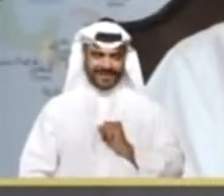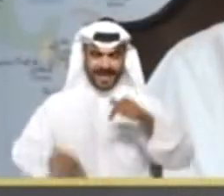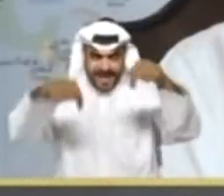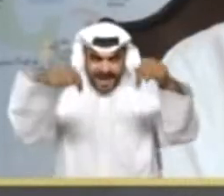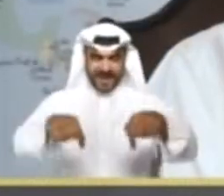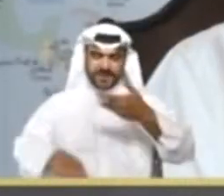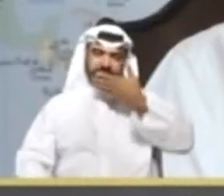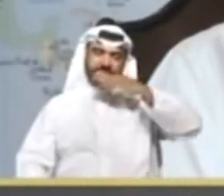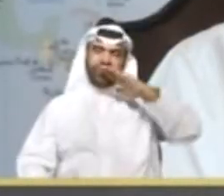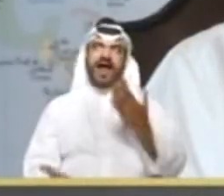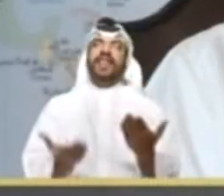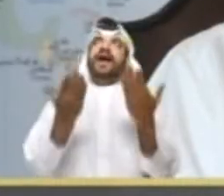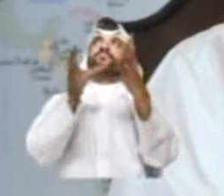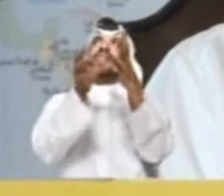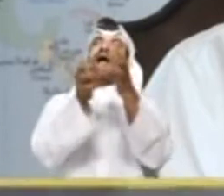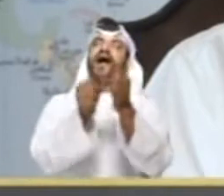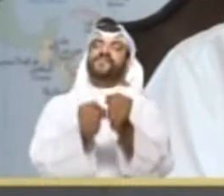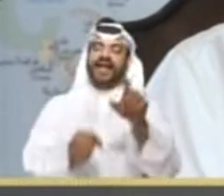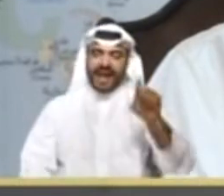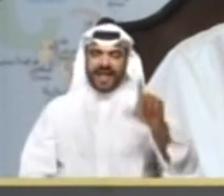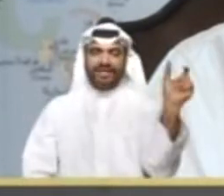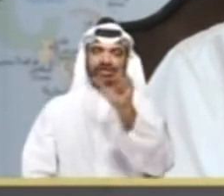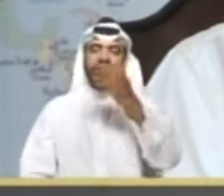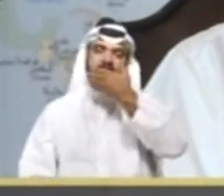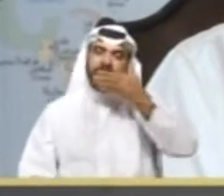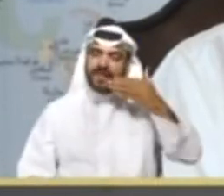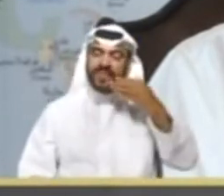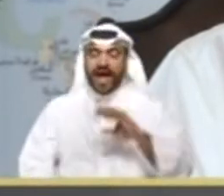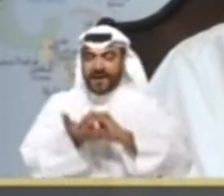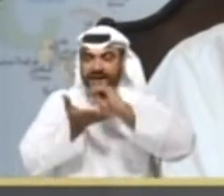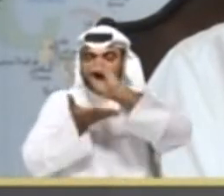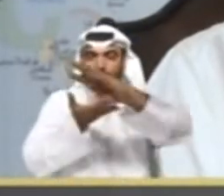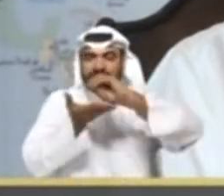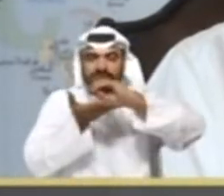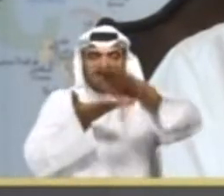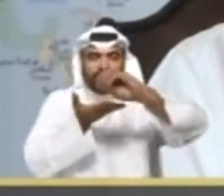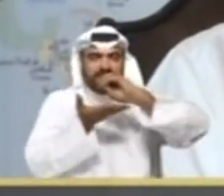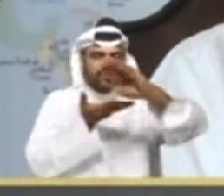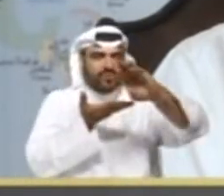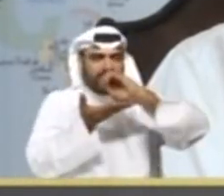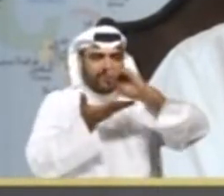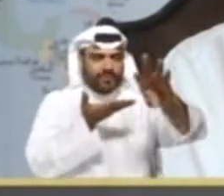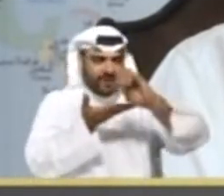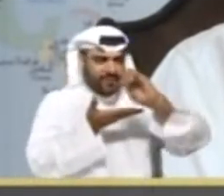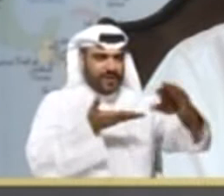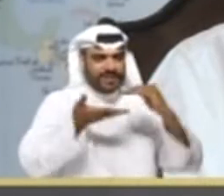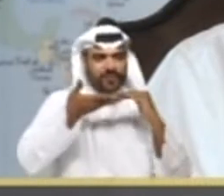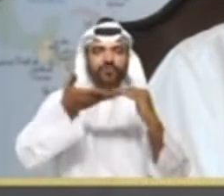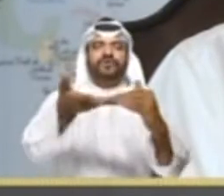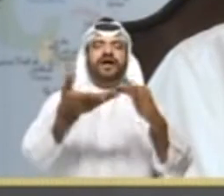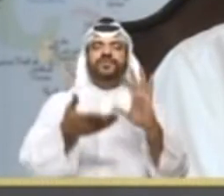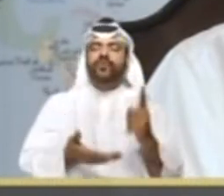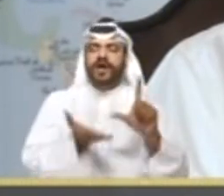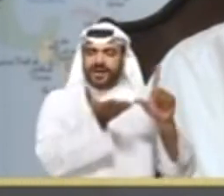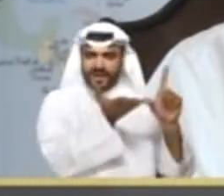الشهر الفضيل طبعا احنا قاعدين نقدم مساعدات خاصة لإخواننا النازحين